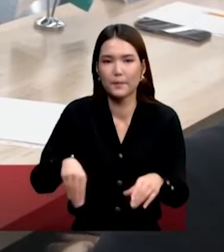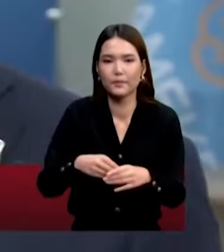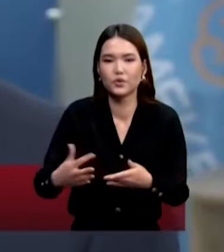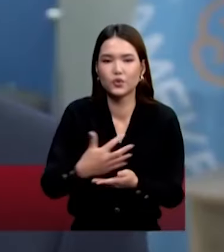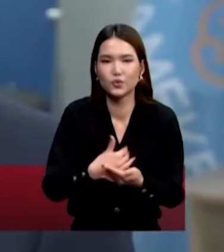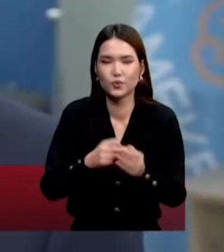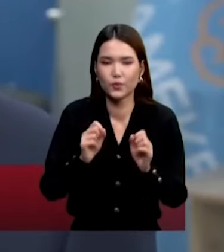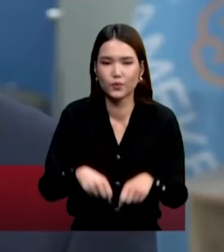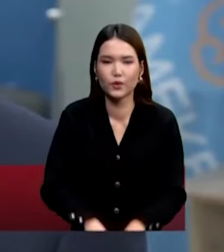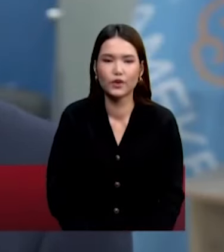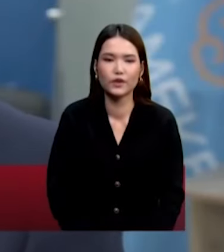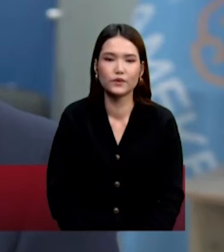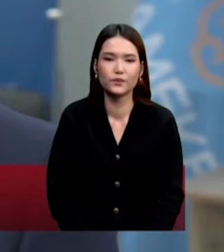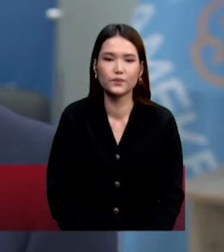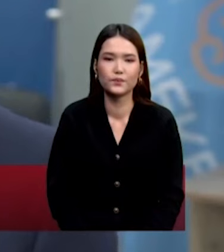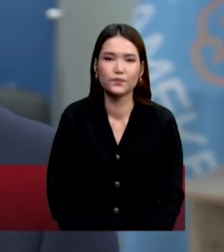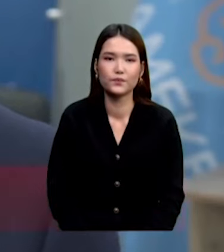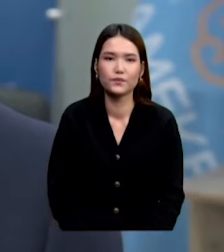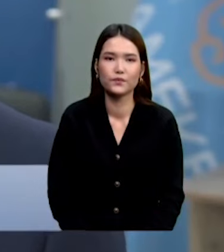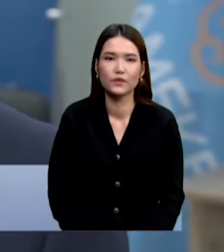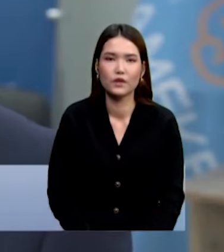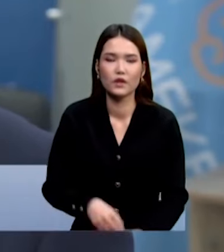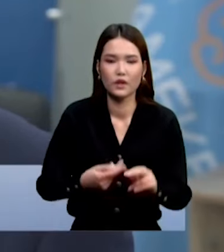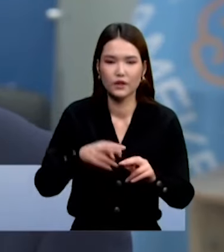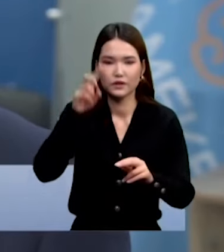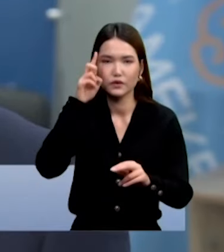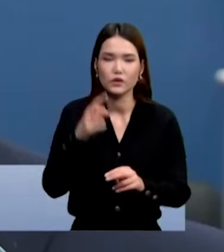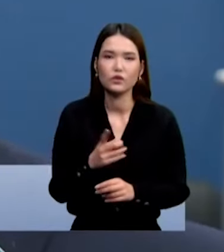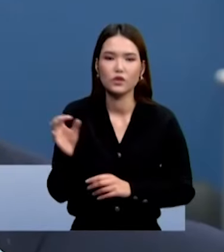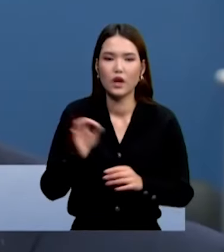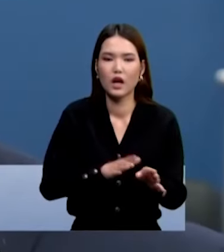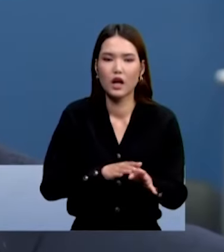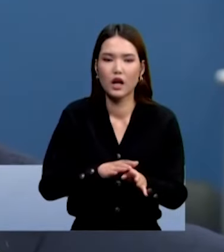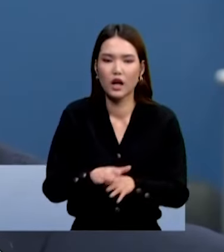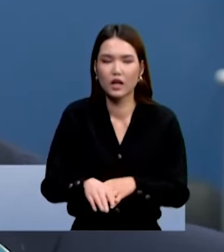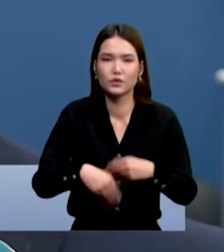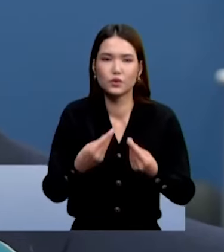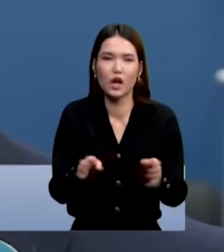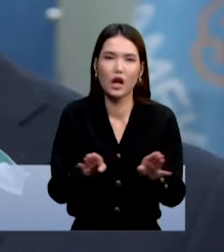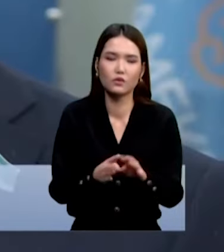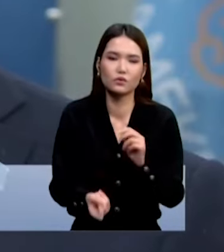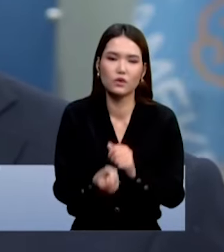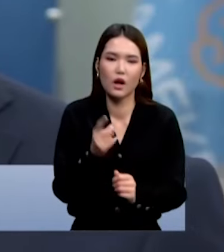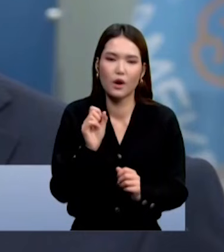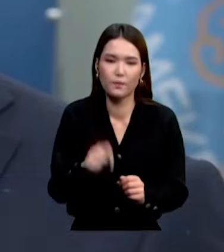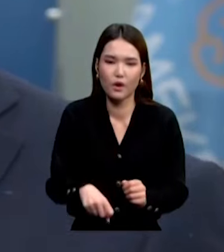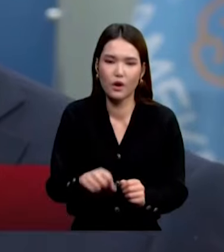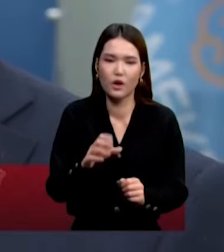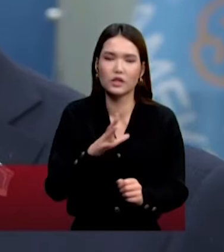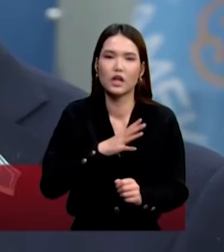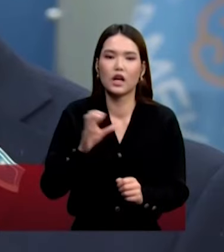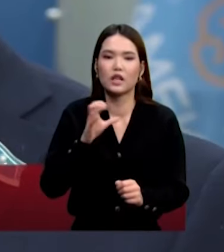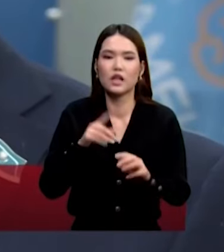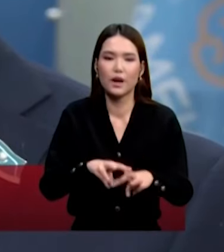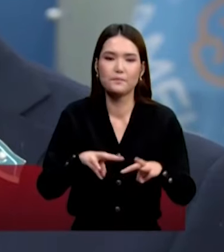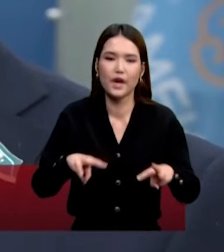дейді. Коммерциялық банк болады, уже үкімет 100% үкіметтің банкі болады. Отбасы банк сияқты құрылайын деп жатыр. Біз үлкен презентация өткіздік